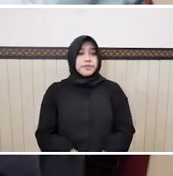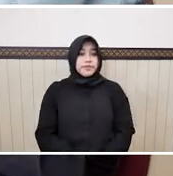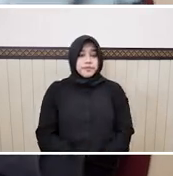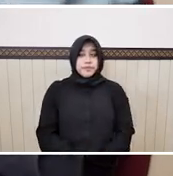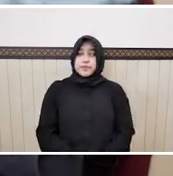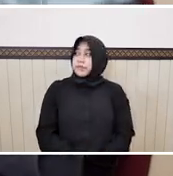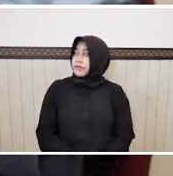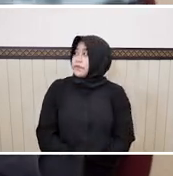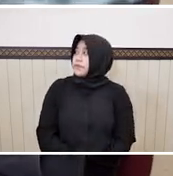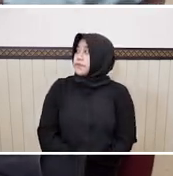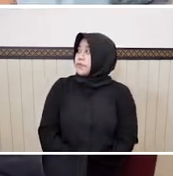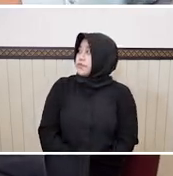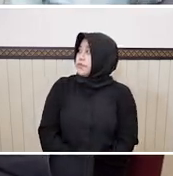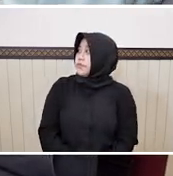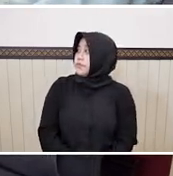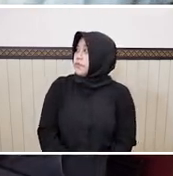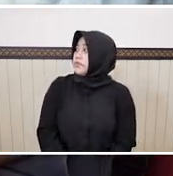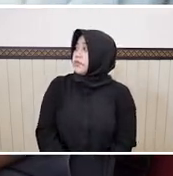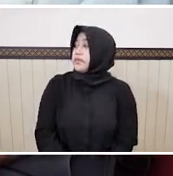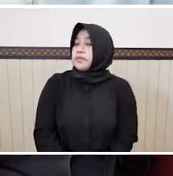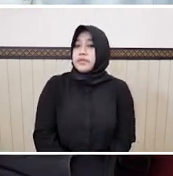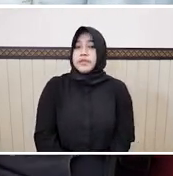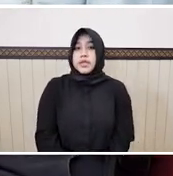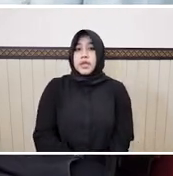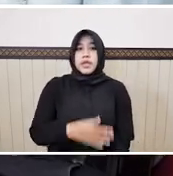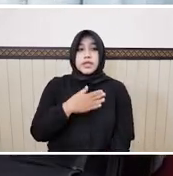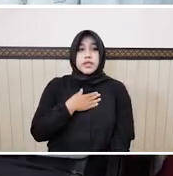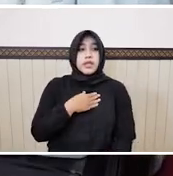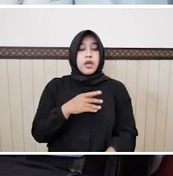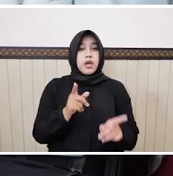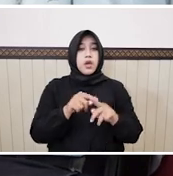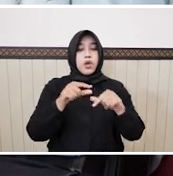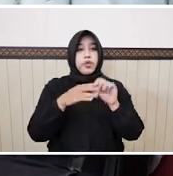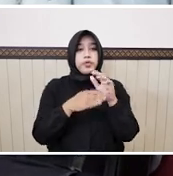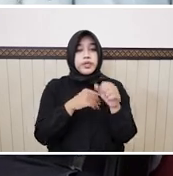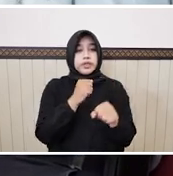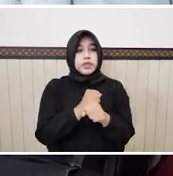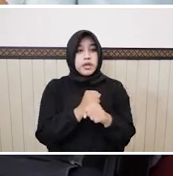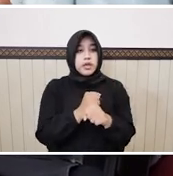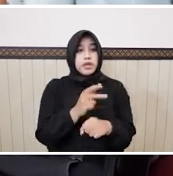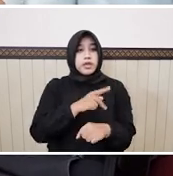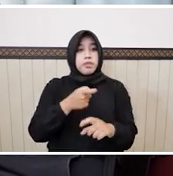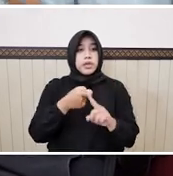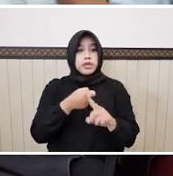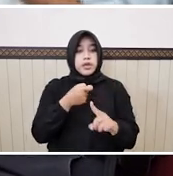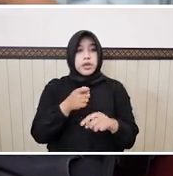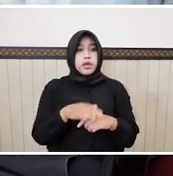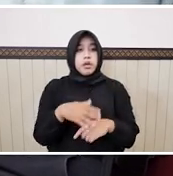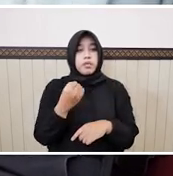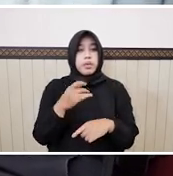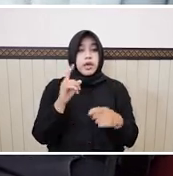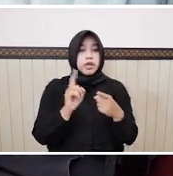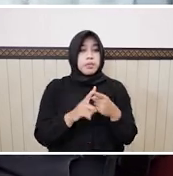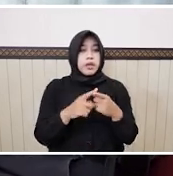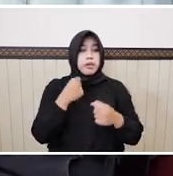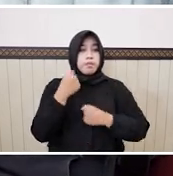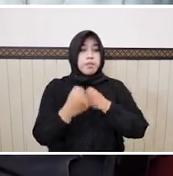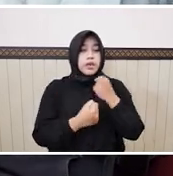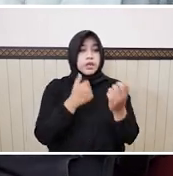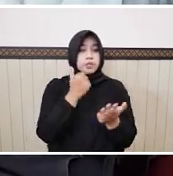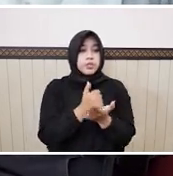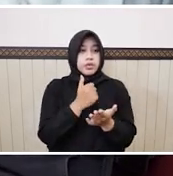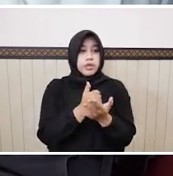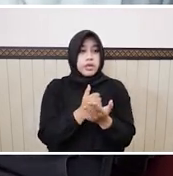Oh ya Ah saya wijen kami dari saya dan beberapa teman penghias sebetulnya